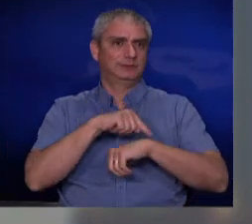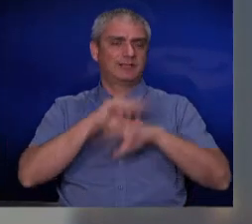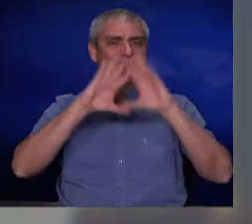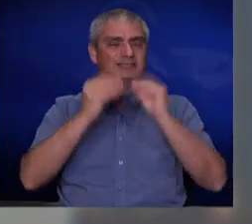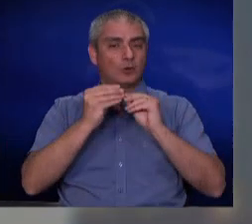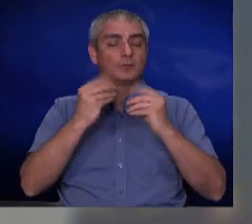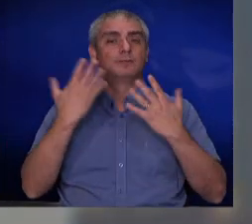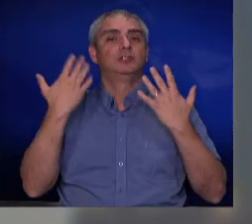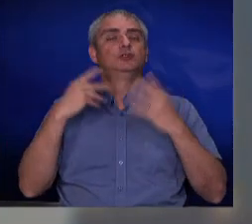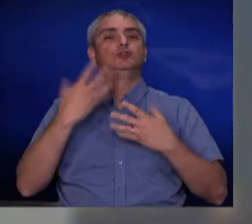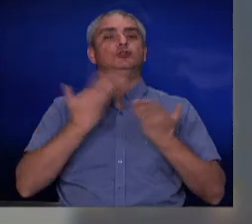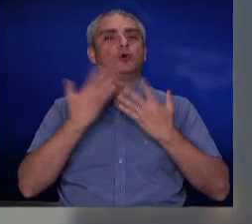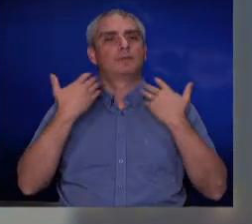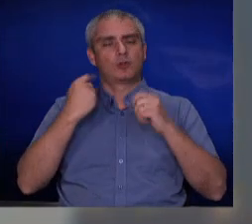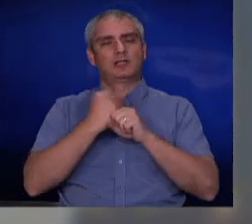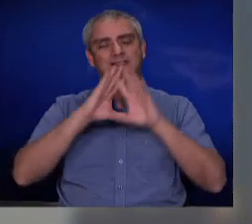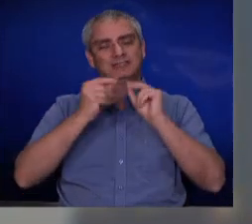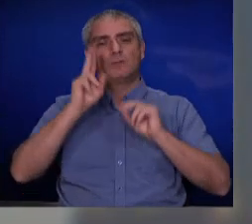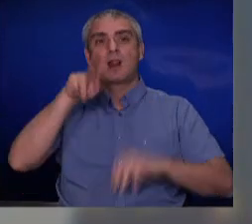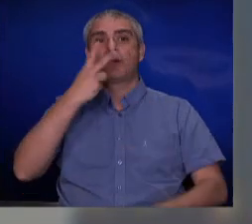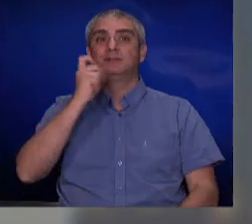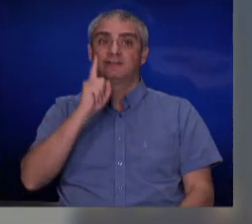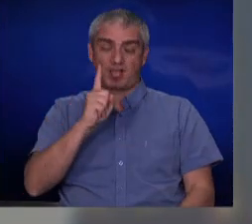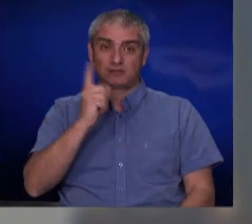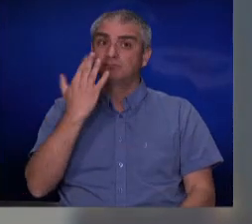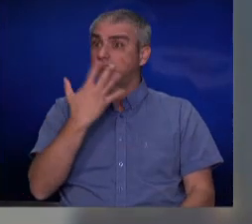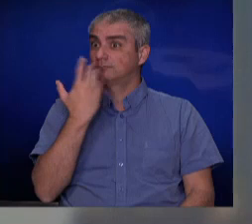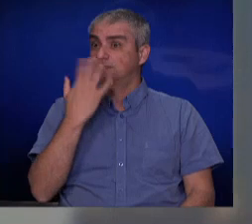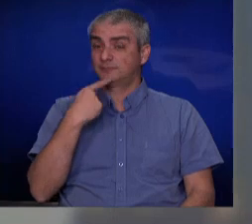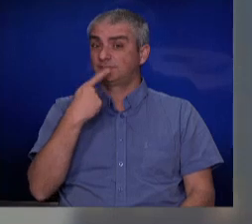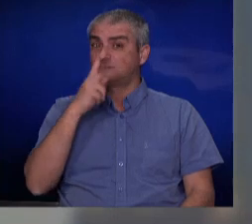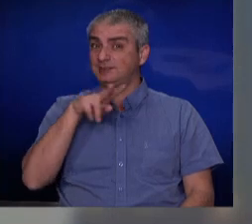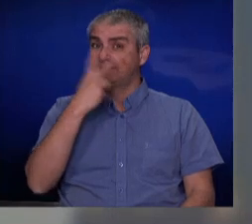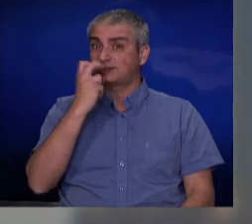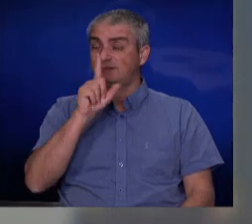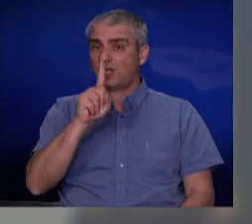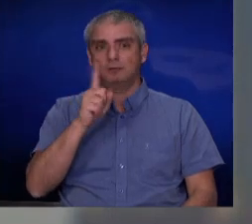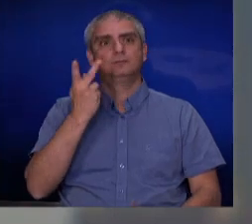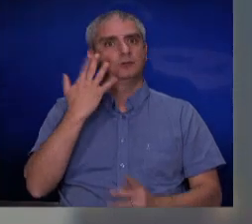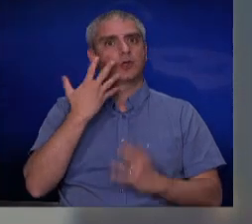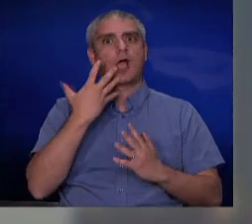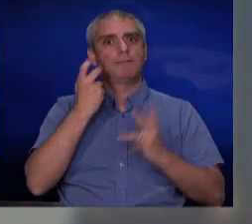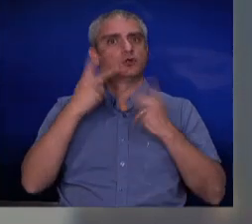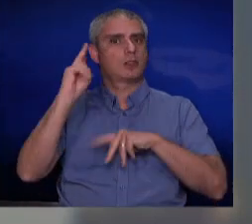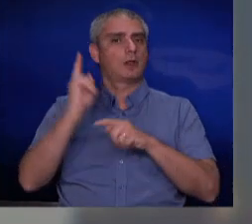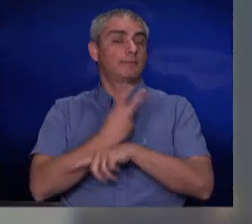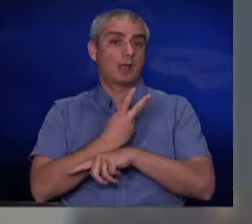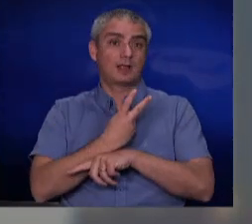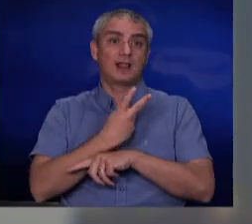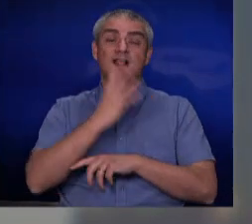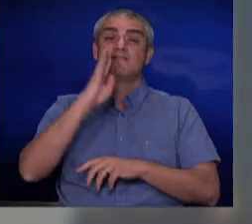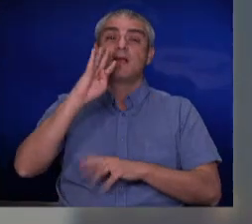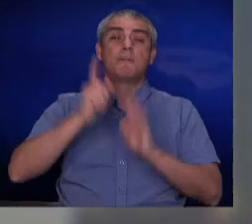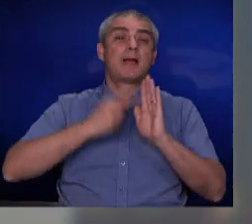השירות המטאורולוגי עשה סיכום לשנת 2021, מסתבר ששנת 2021 הייתה חמה מהרגיל והיא הרביעית